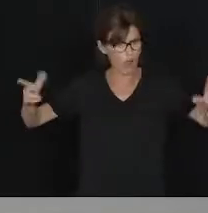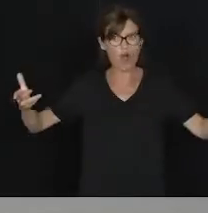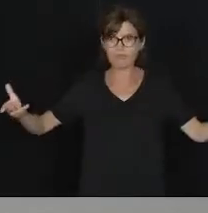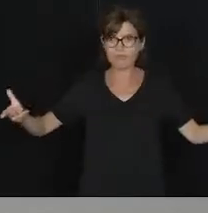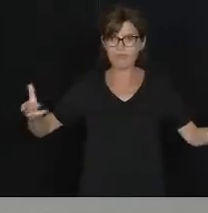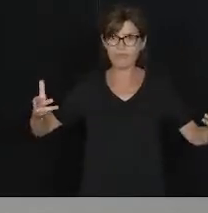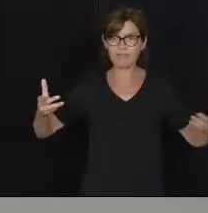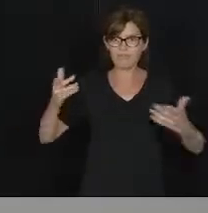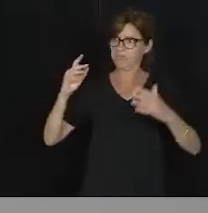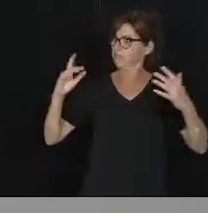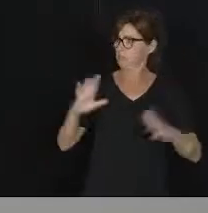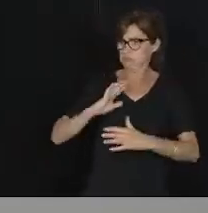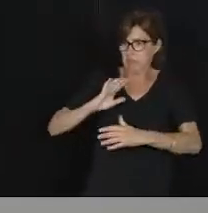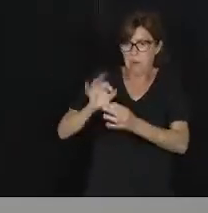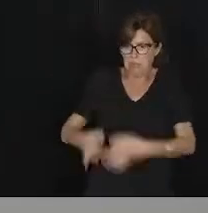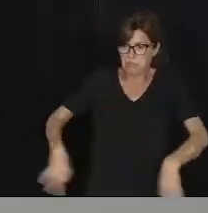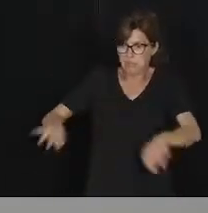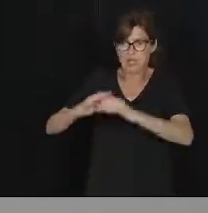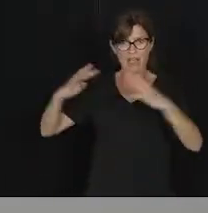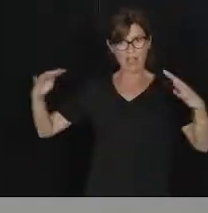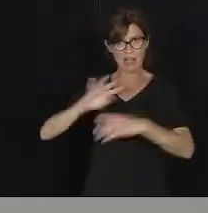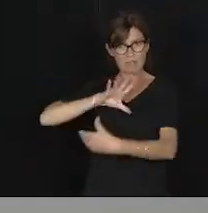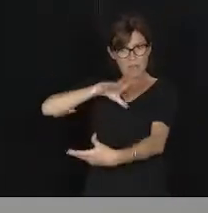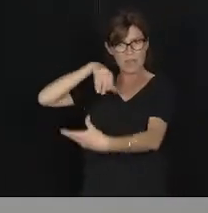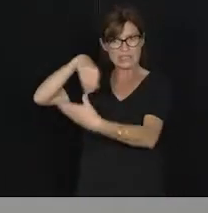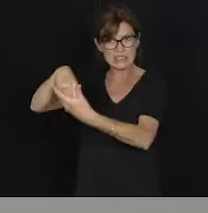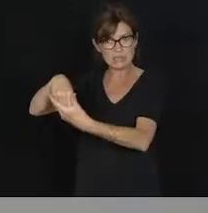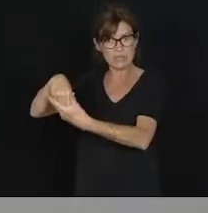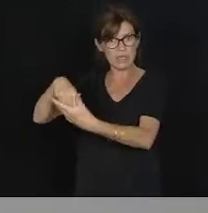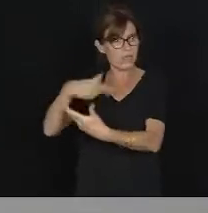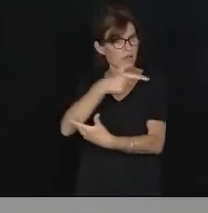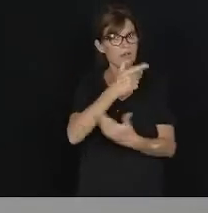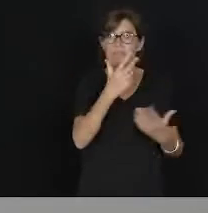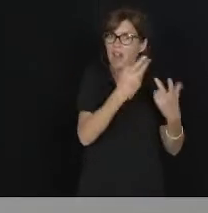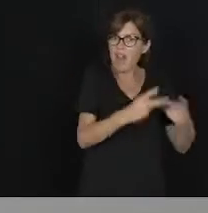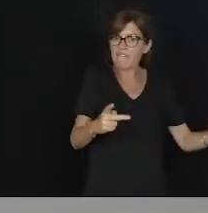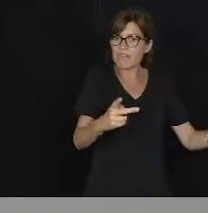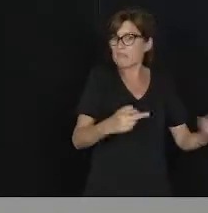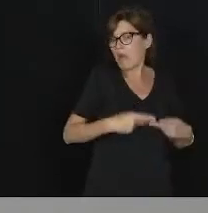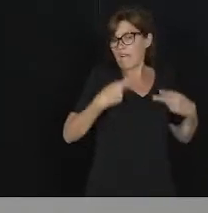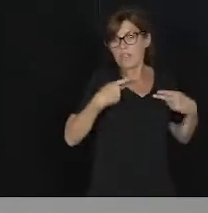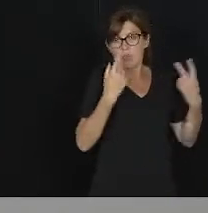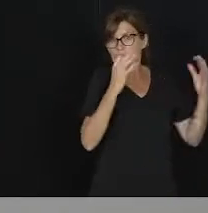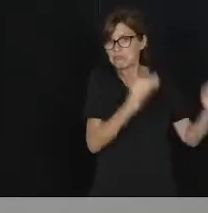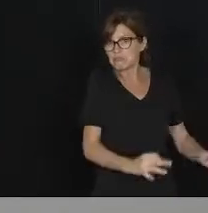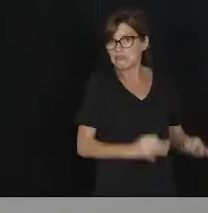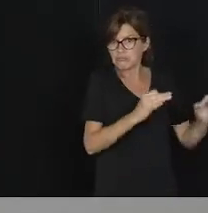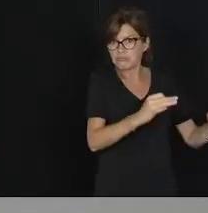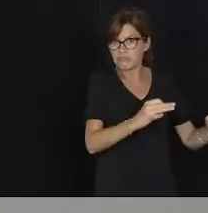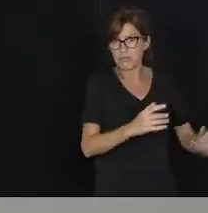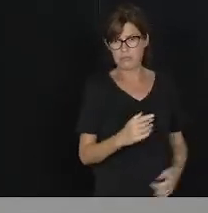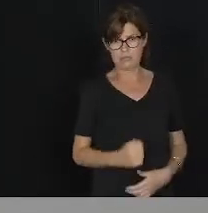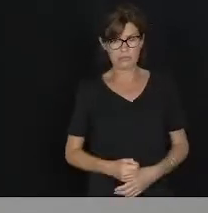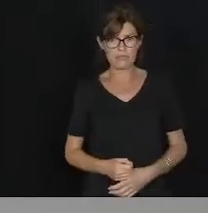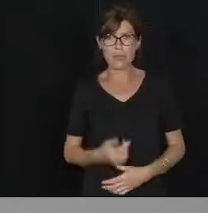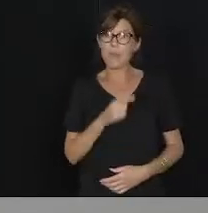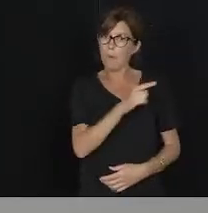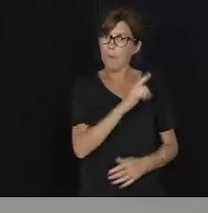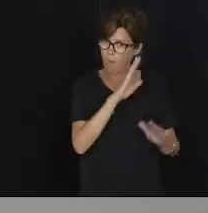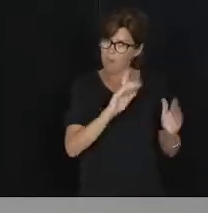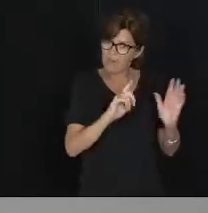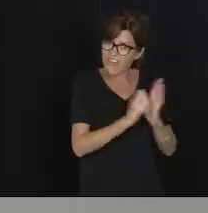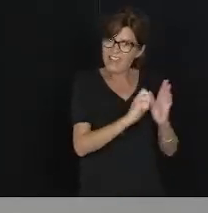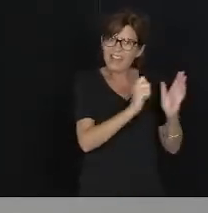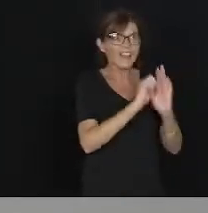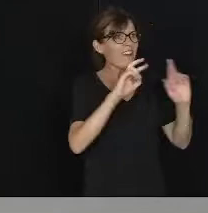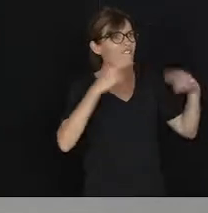arrière, d'autant qu'en plus, ils supposent que ces repères temporels perdus gardent en fait une signification pour leur conjointe. Il y aurait donc,